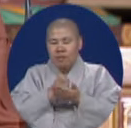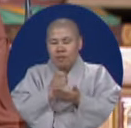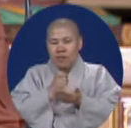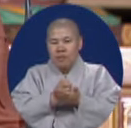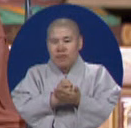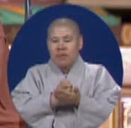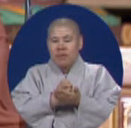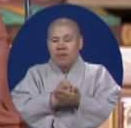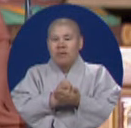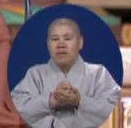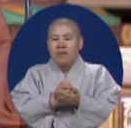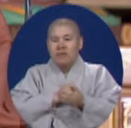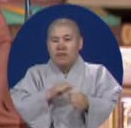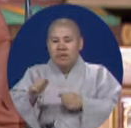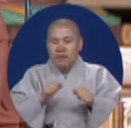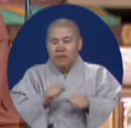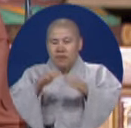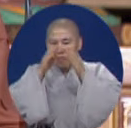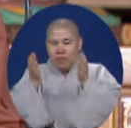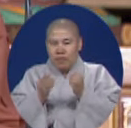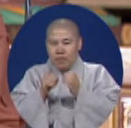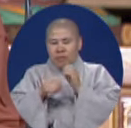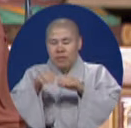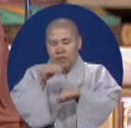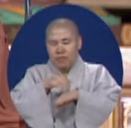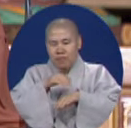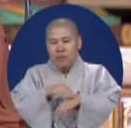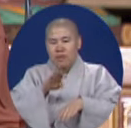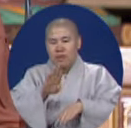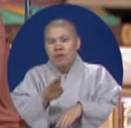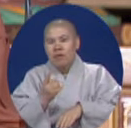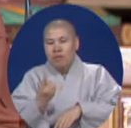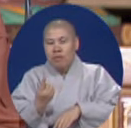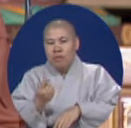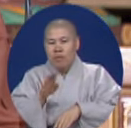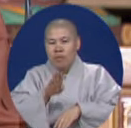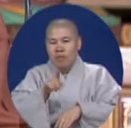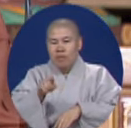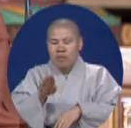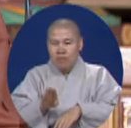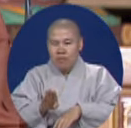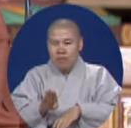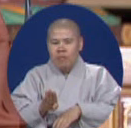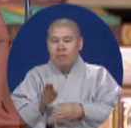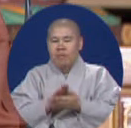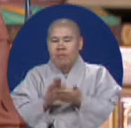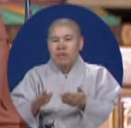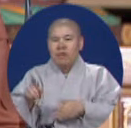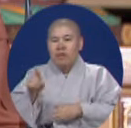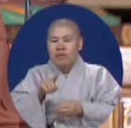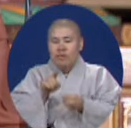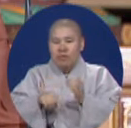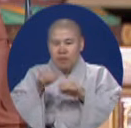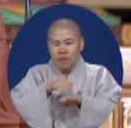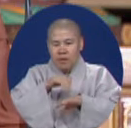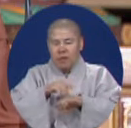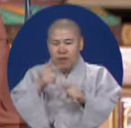수행이에요. 그걸 보법이라고 합니다. 뭐 어떤 것이 수행이 아니다, 어떤